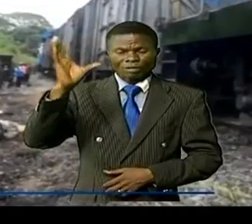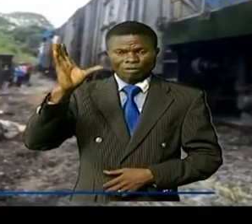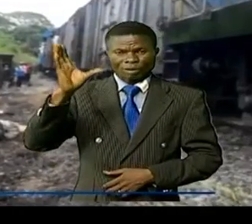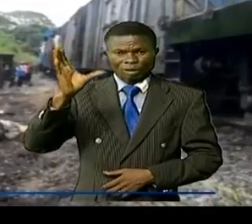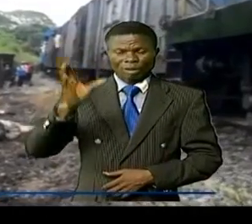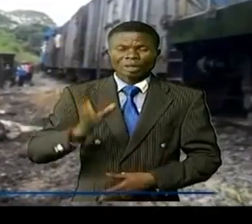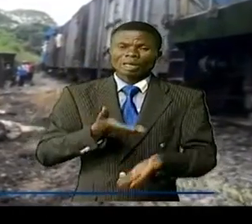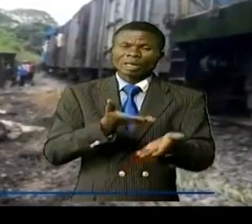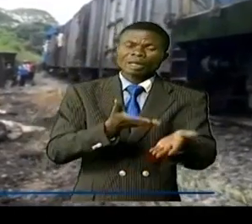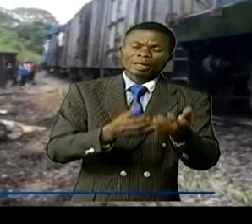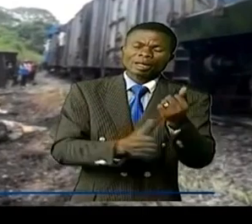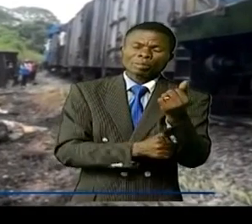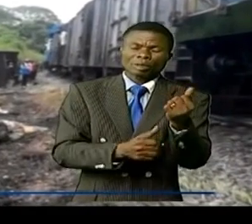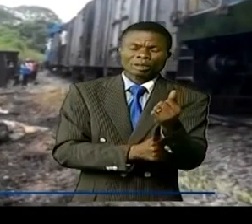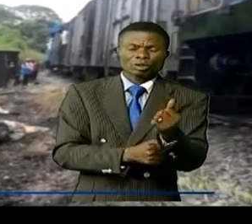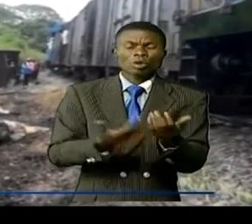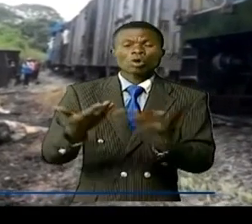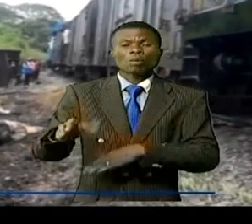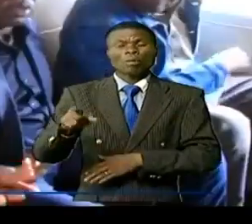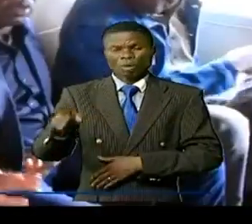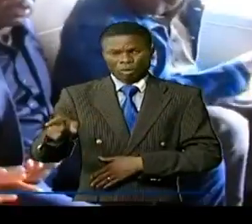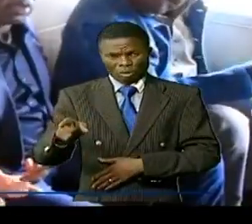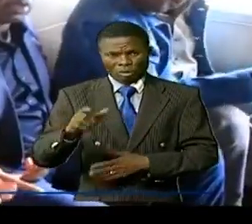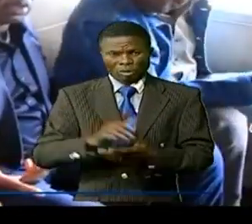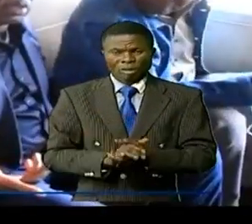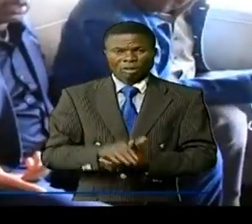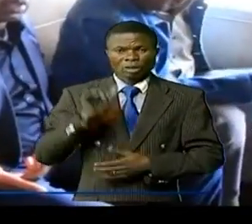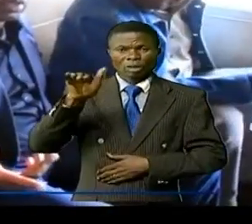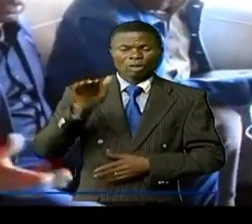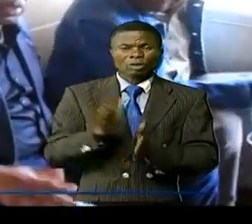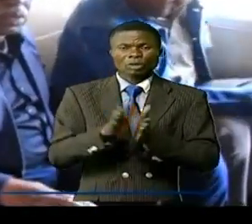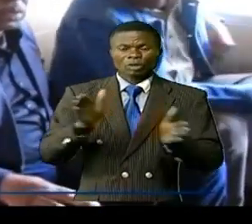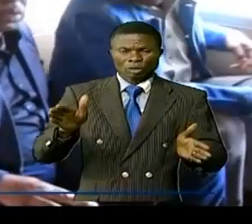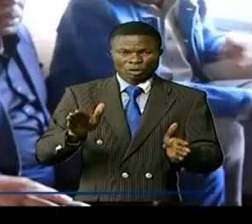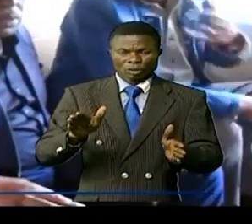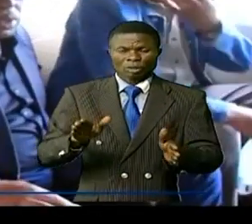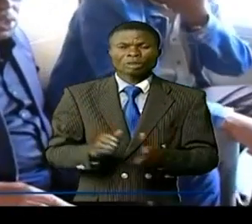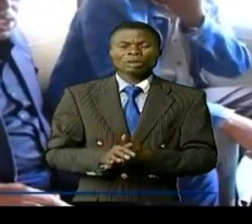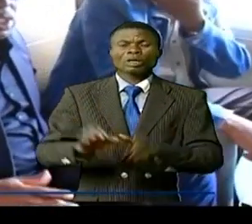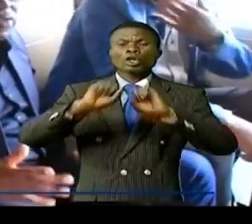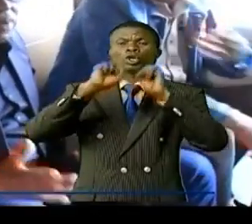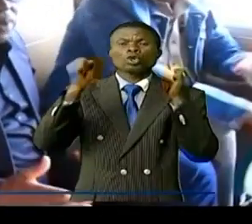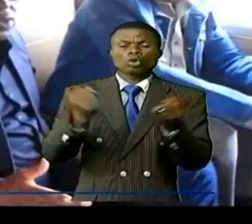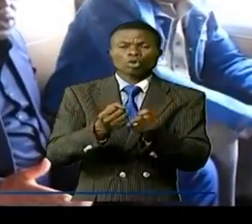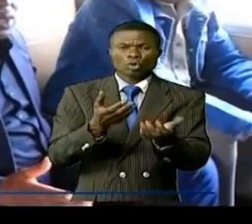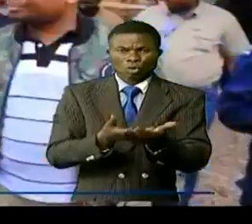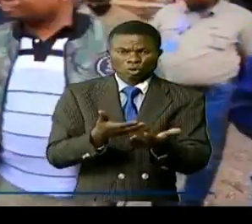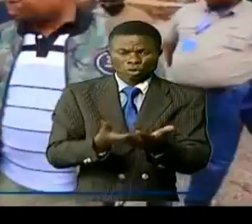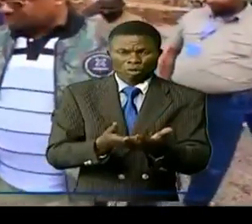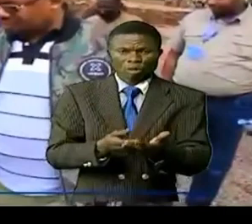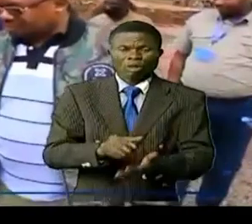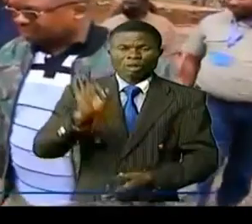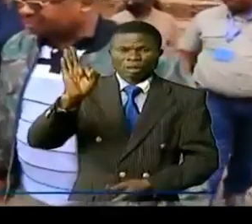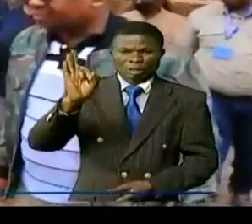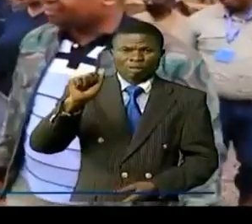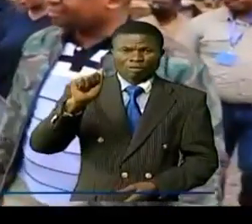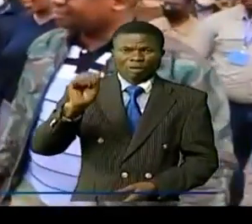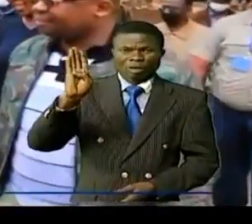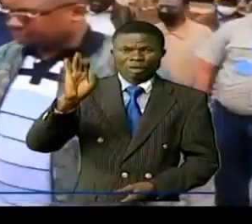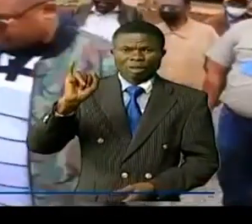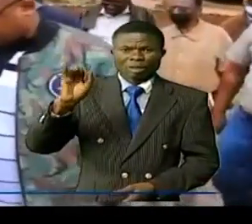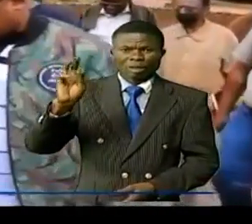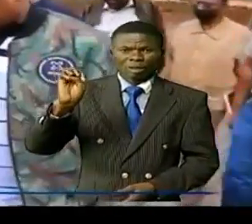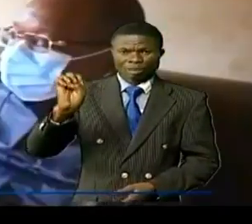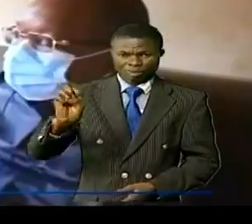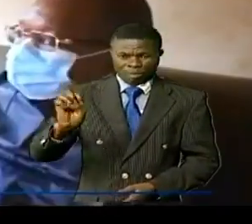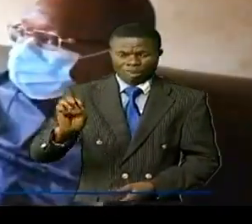les familles endeuillées. Dans sa suite, les directeurs généraux de la SNCC, Fabien Moutombe et son équipe, les